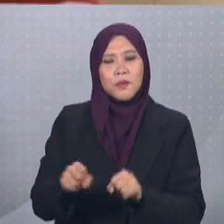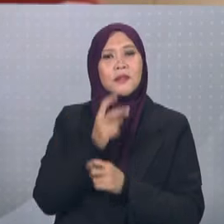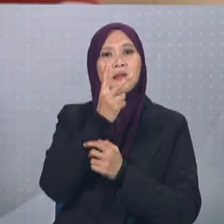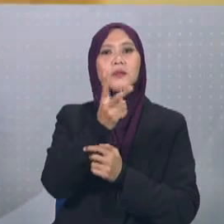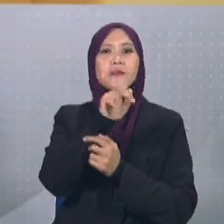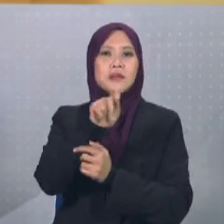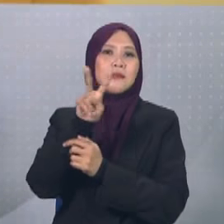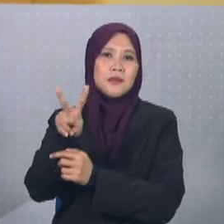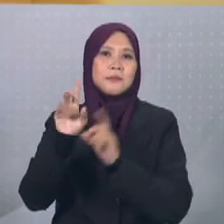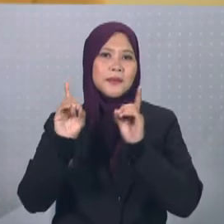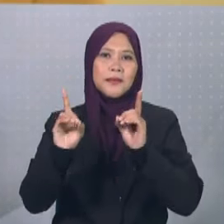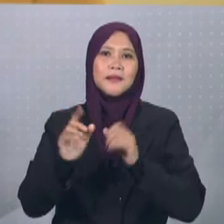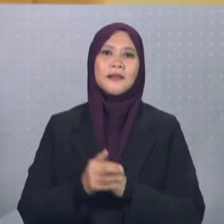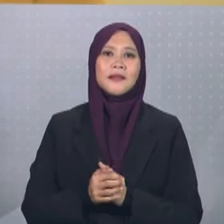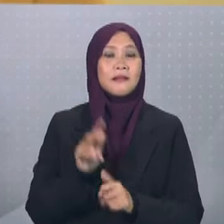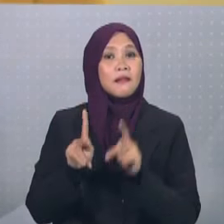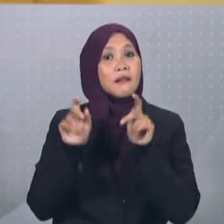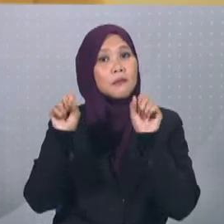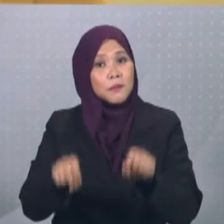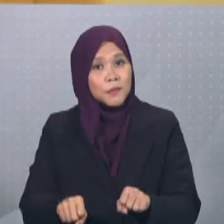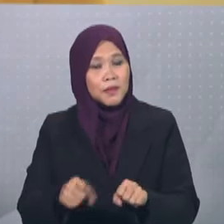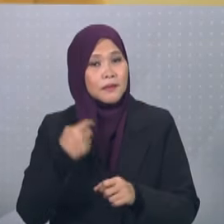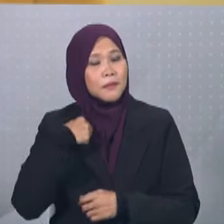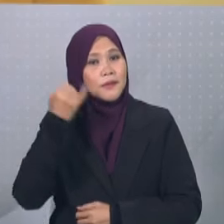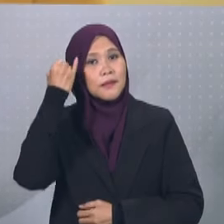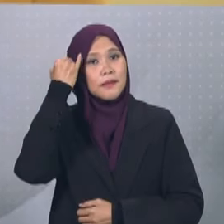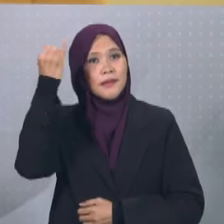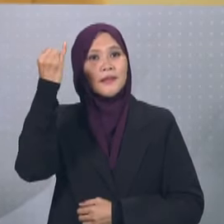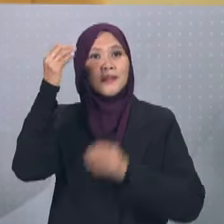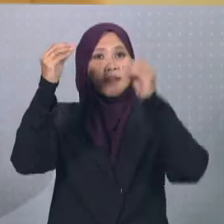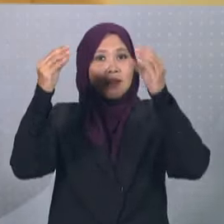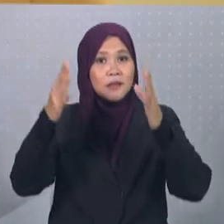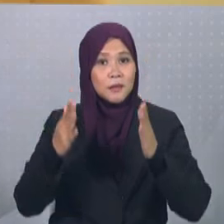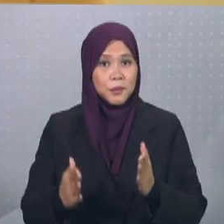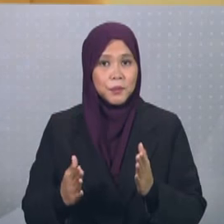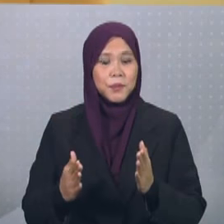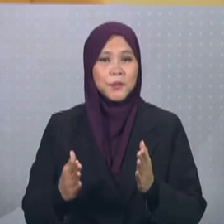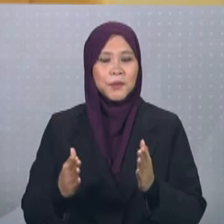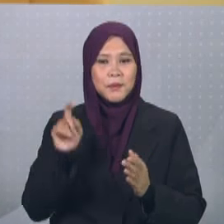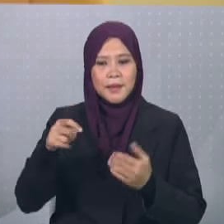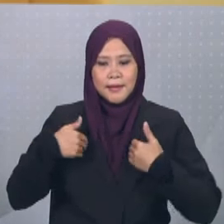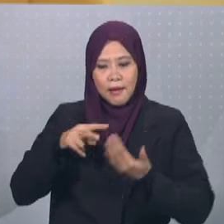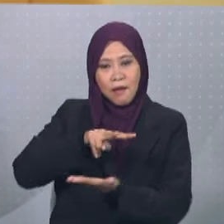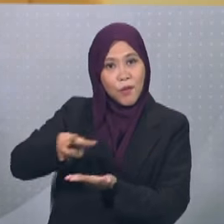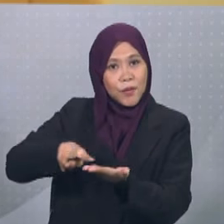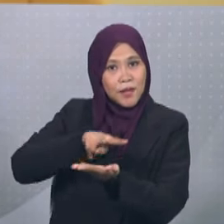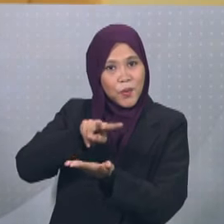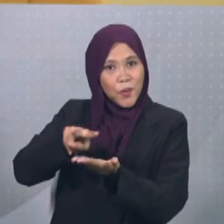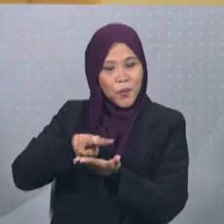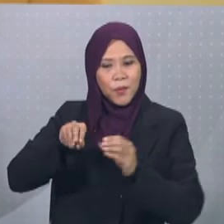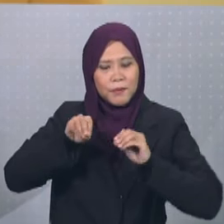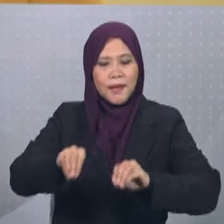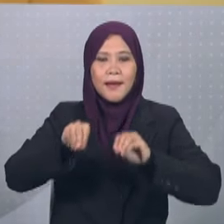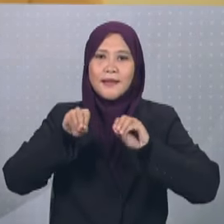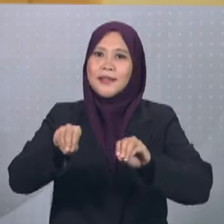ini. Kalau boleh, pada pandangan saya lah, guru hasilkan video, okay, video